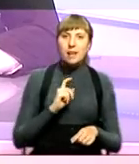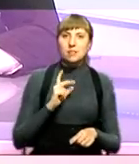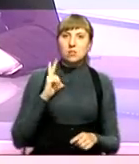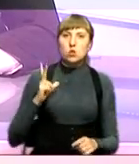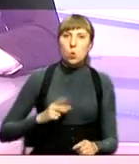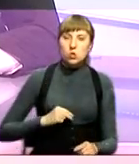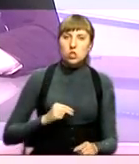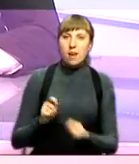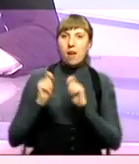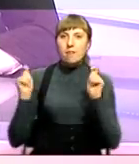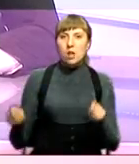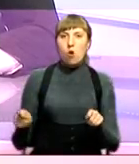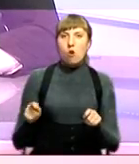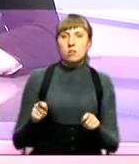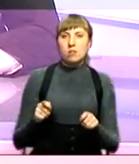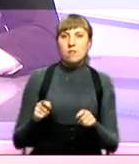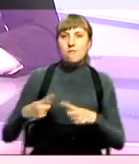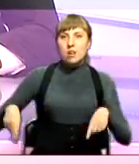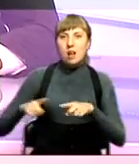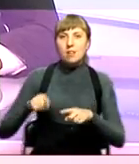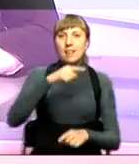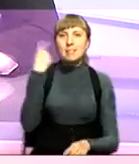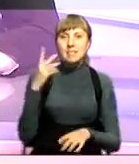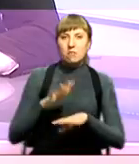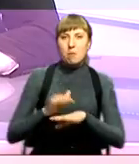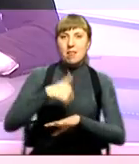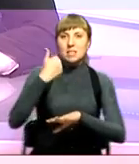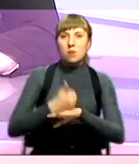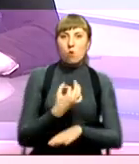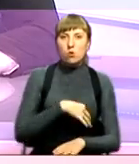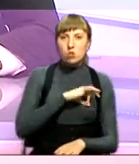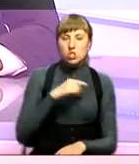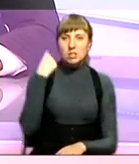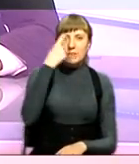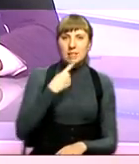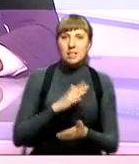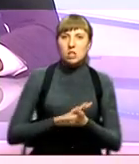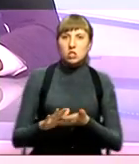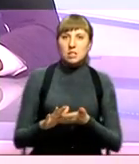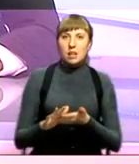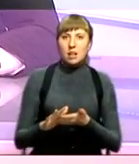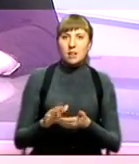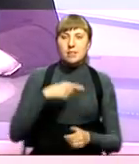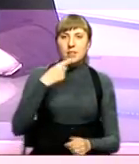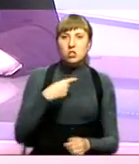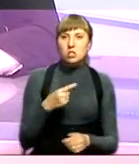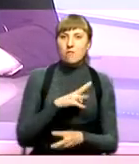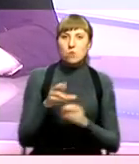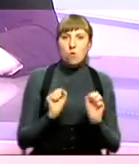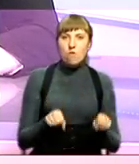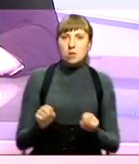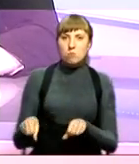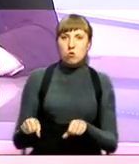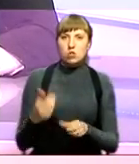филиал российского банка, то есть основного юридического лица. Чисто теоретически все возможно. Вот.